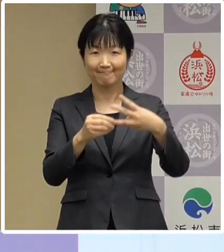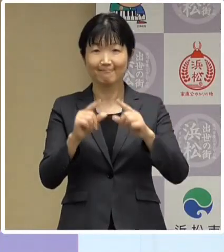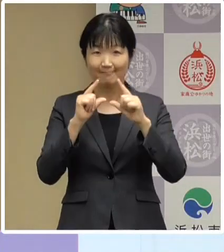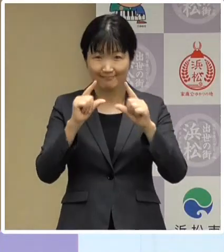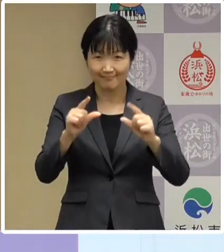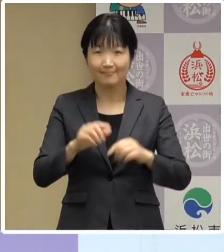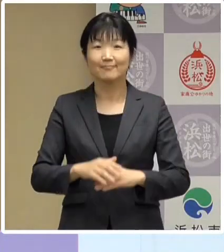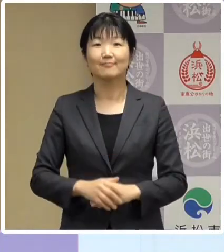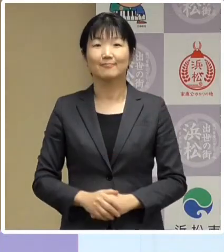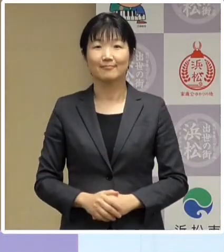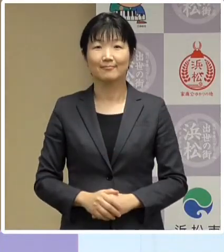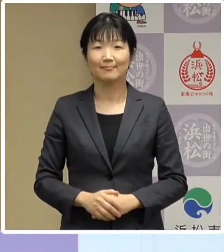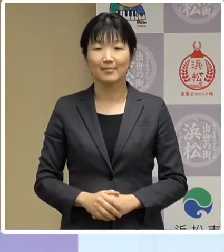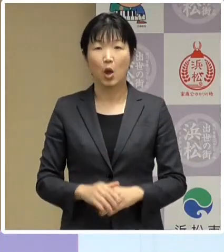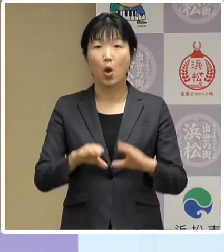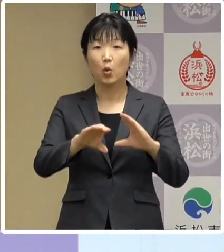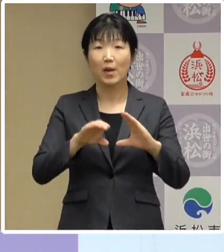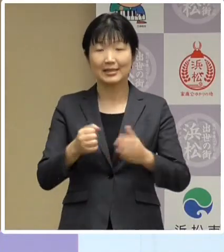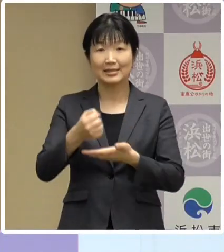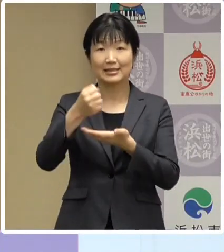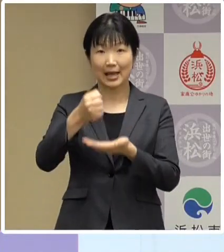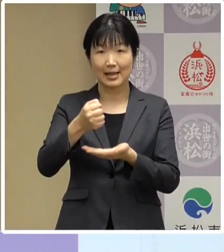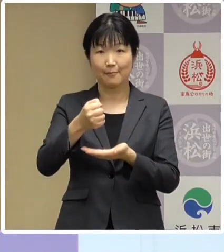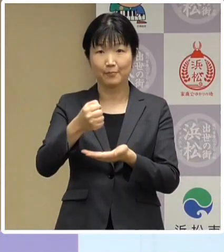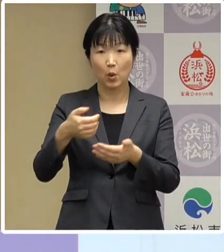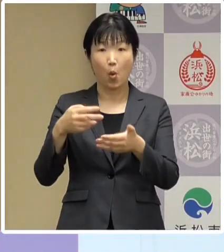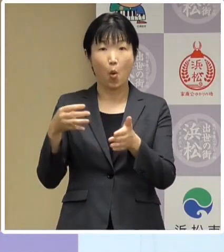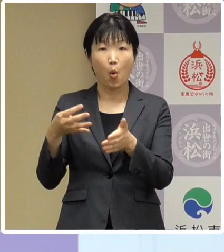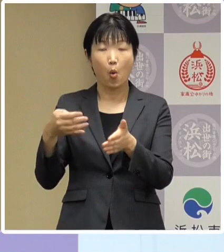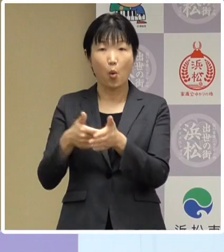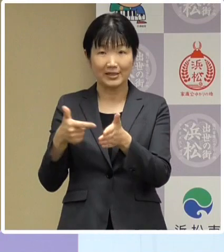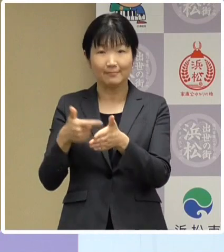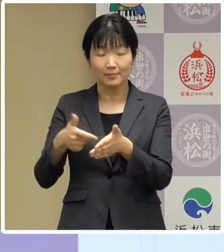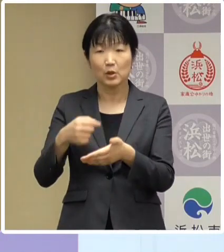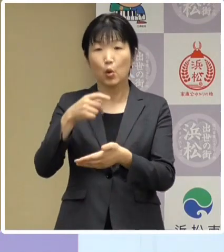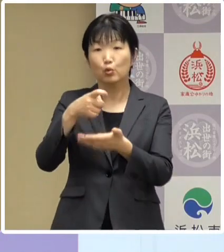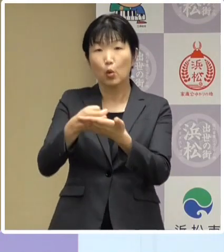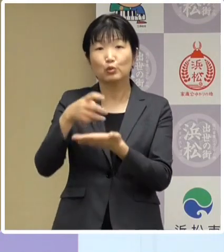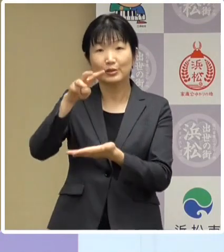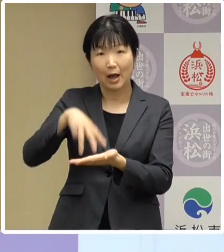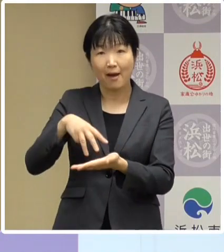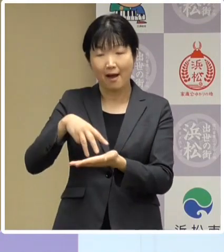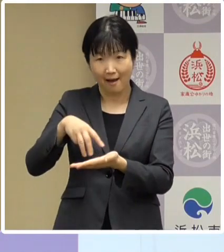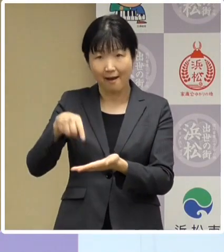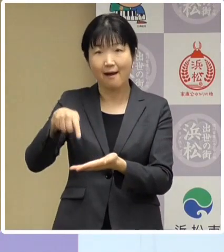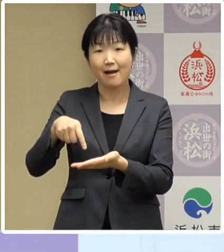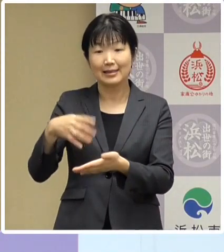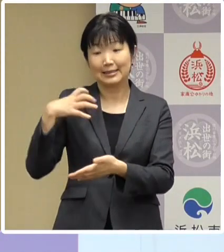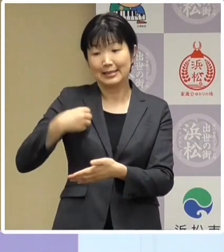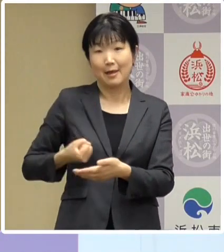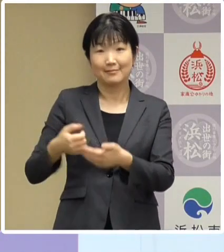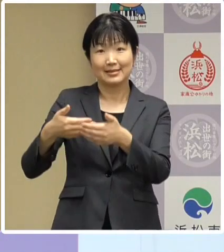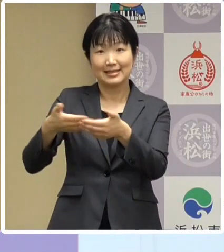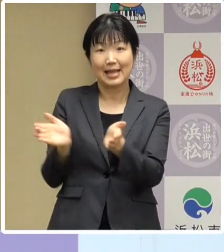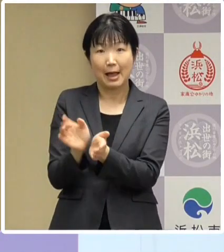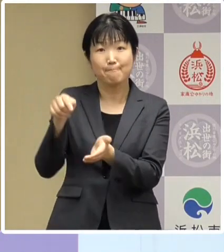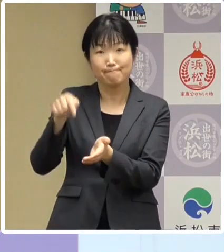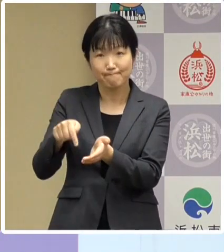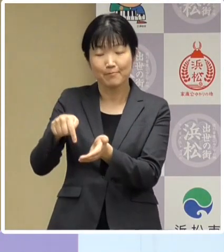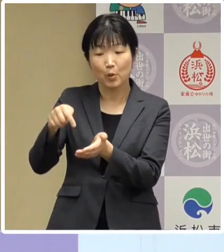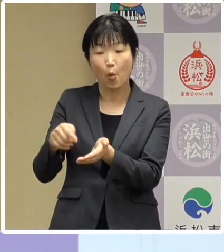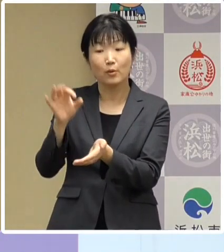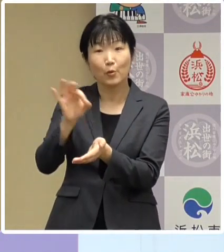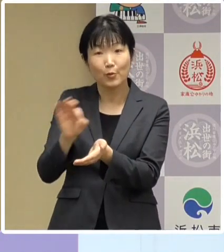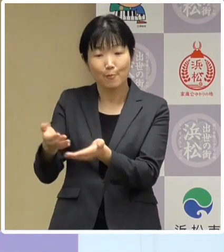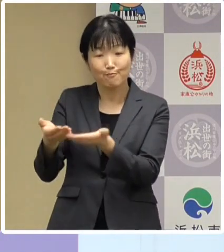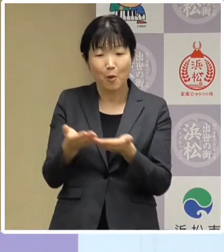3点目は公益財団法人徳川記念財団所蔵品を中核とした展示収蔵施設の整